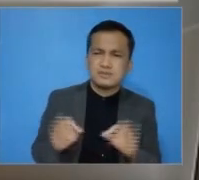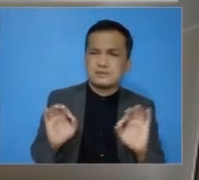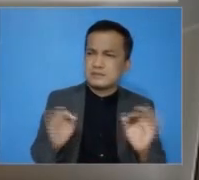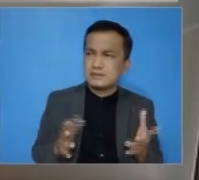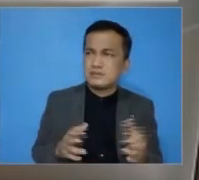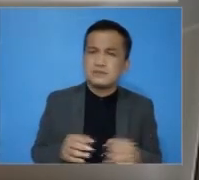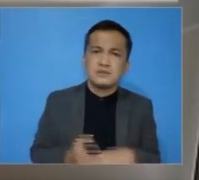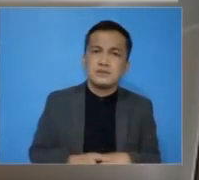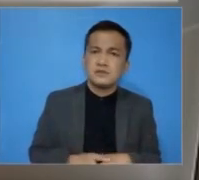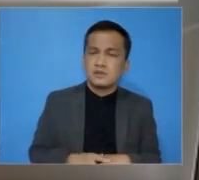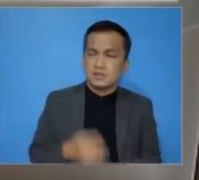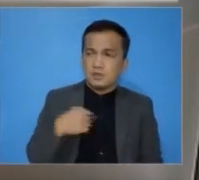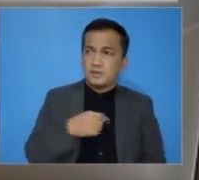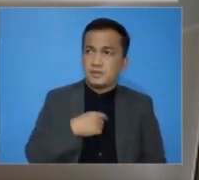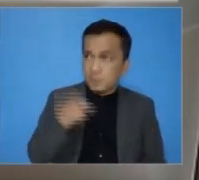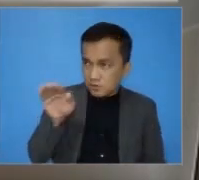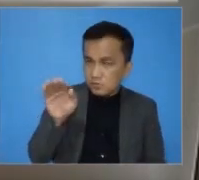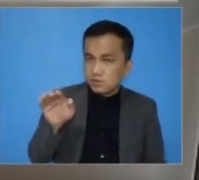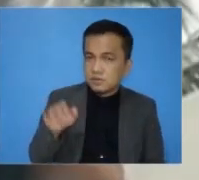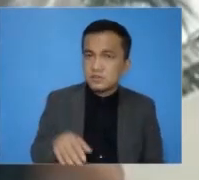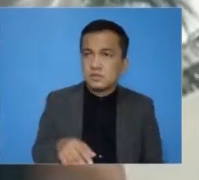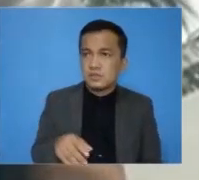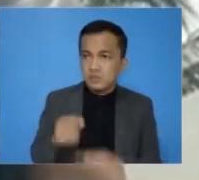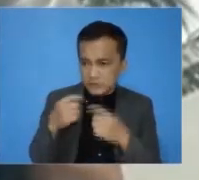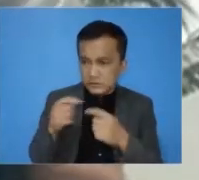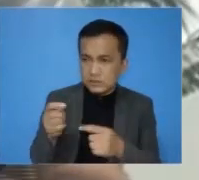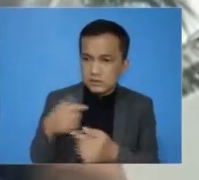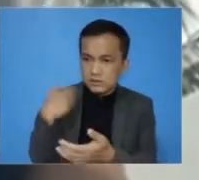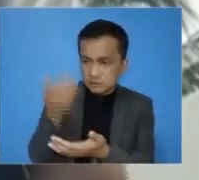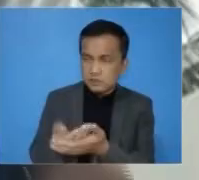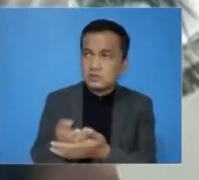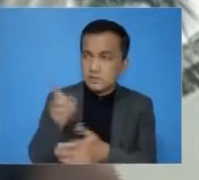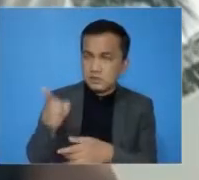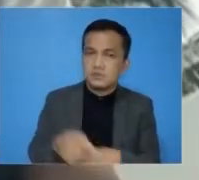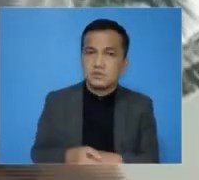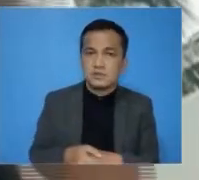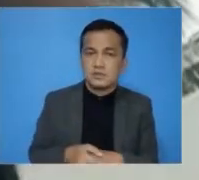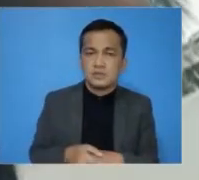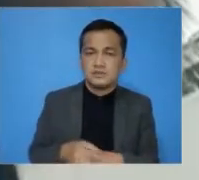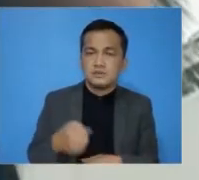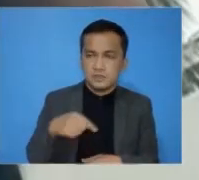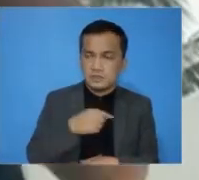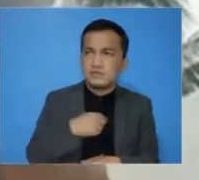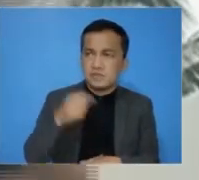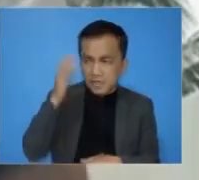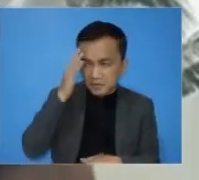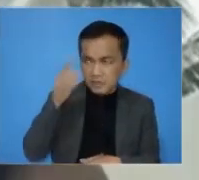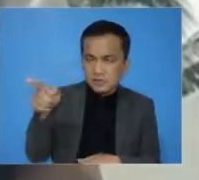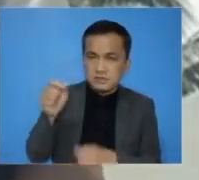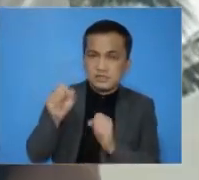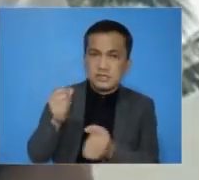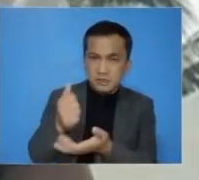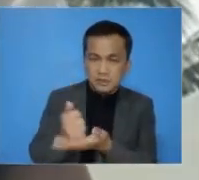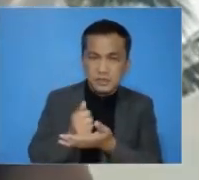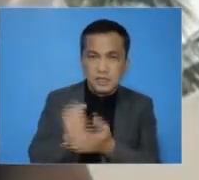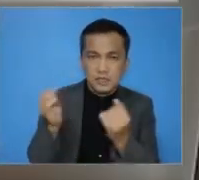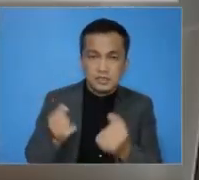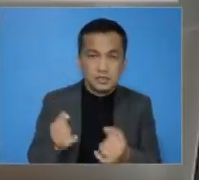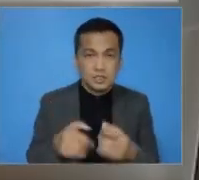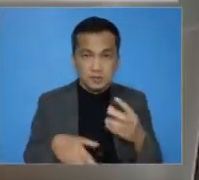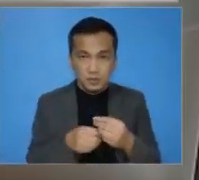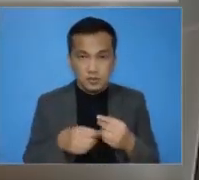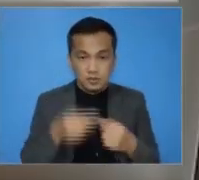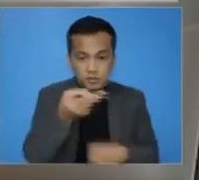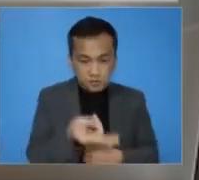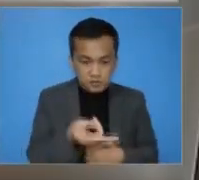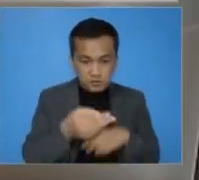nananawagan kami sa inyo. Pinilit po namin makarating sa inyo, Idol. Kasi alam namin kayo po makatulong po sa amin. Bukod po sa funeral services, pati